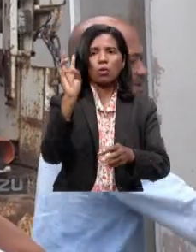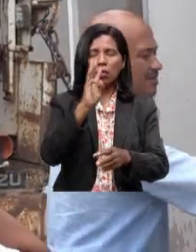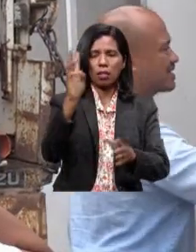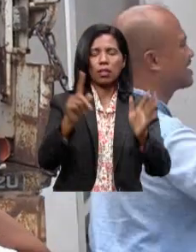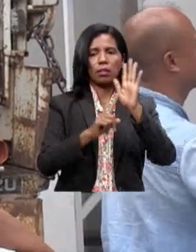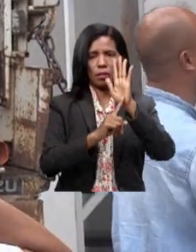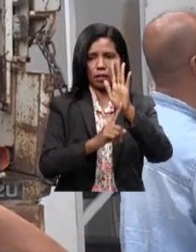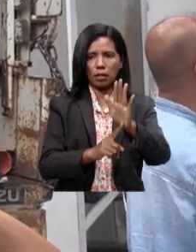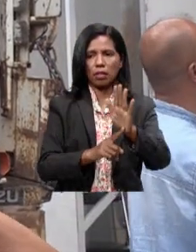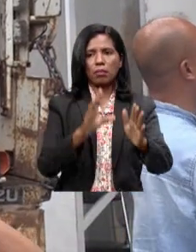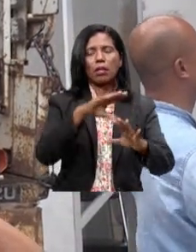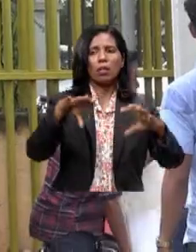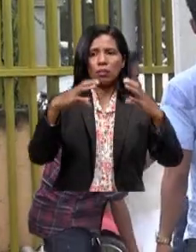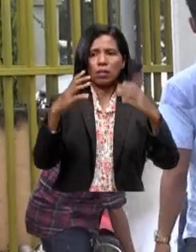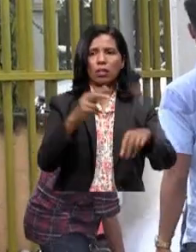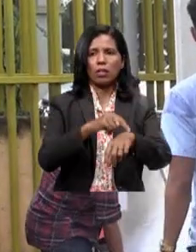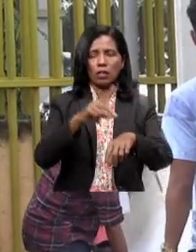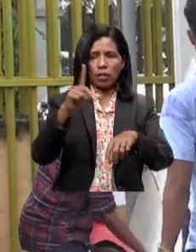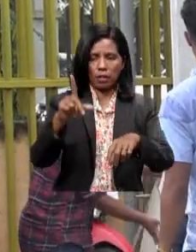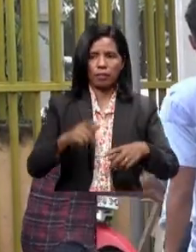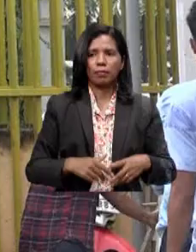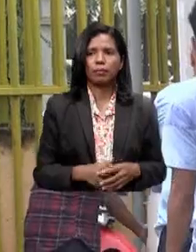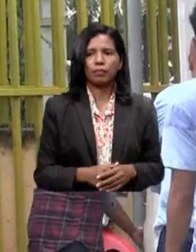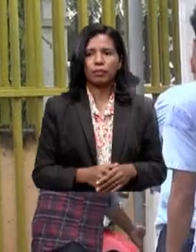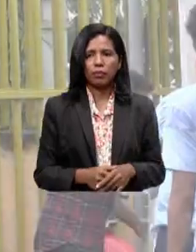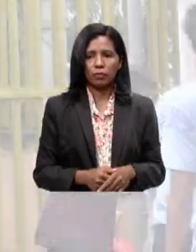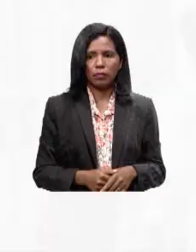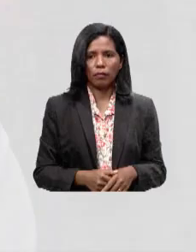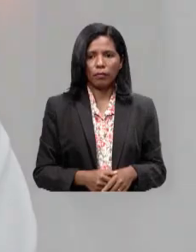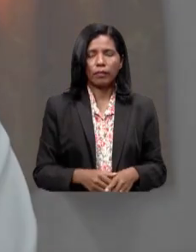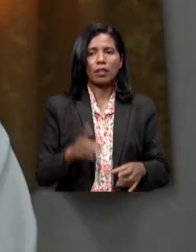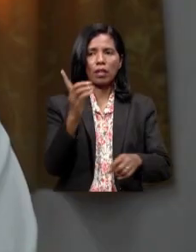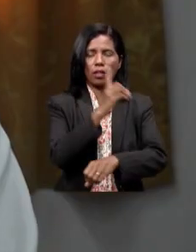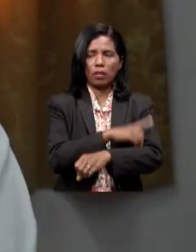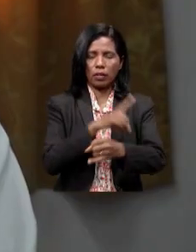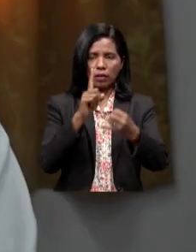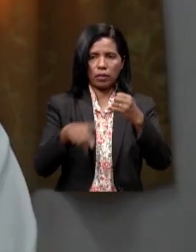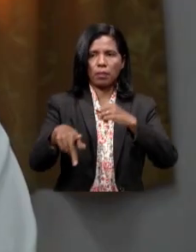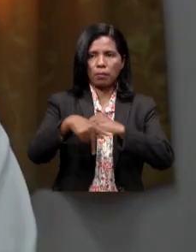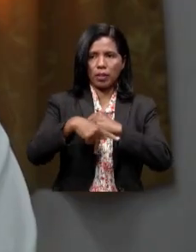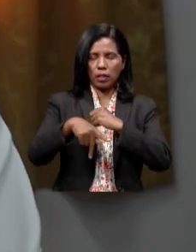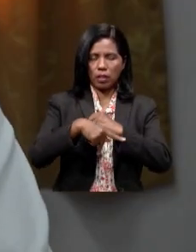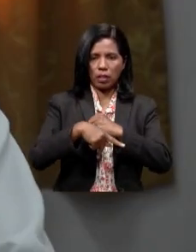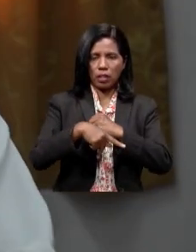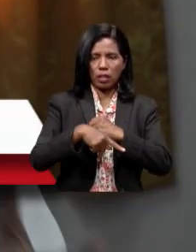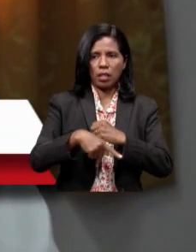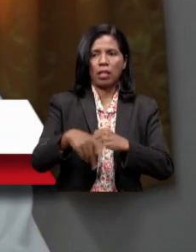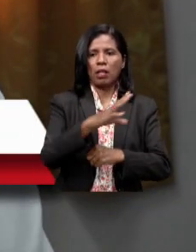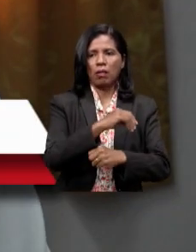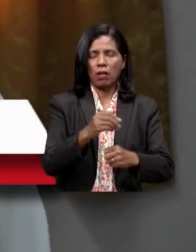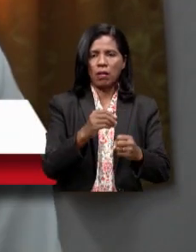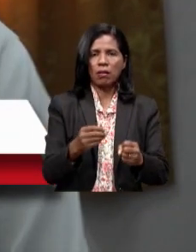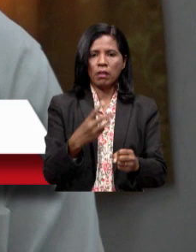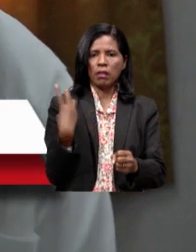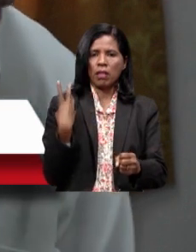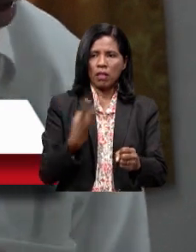buletin votus ba Komisau Nasional Eleições. Saya ikut lorong ikut dia partido CSDT hatama ita konklui han